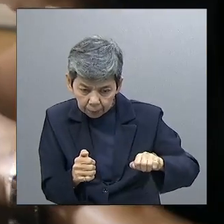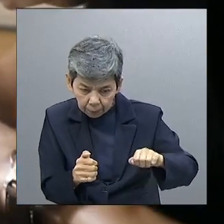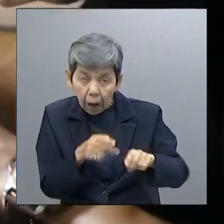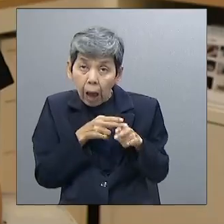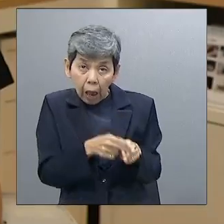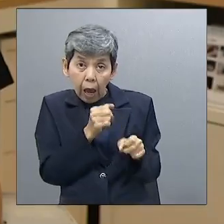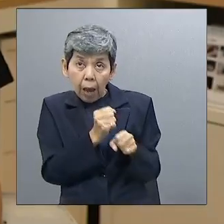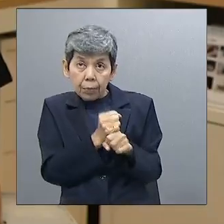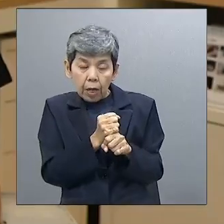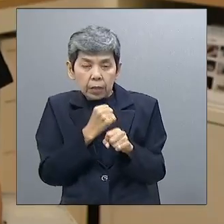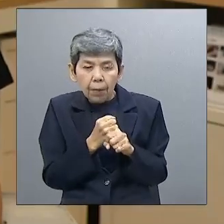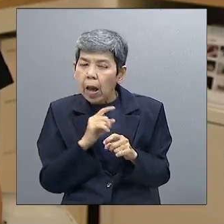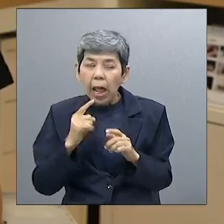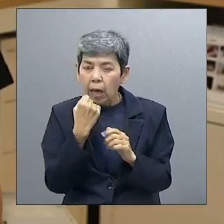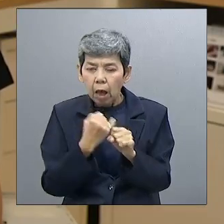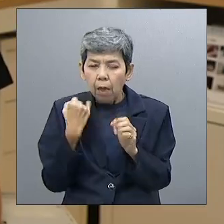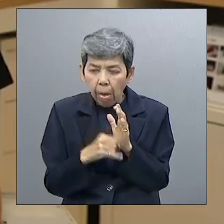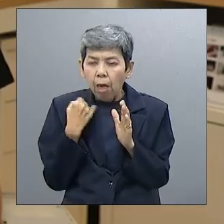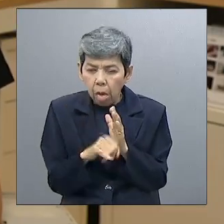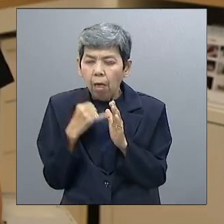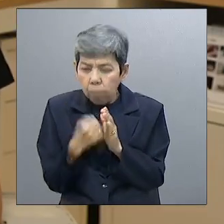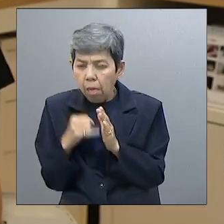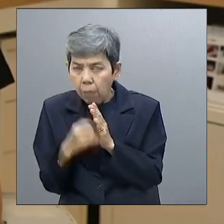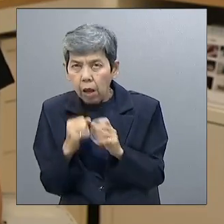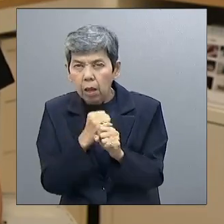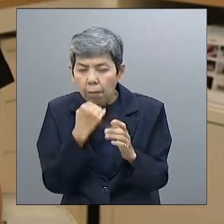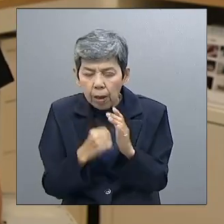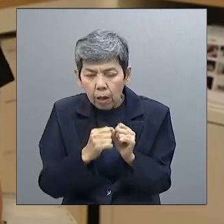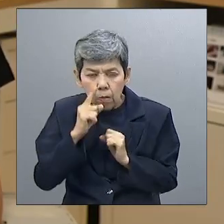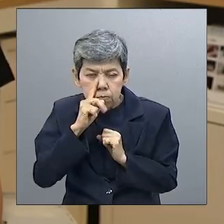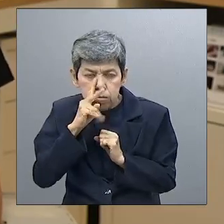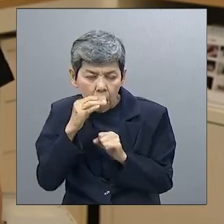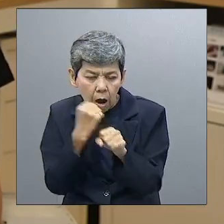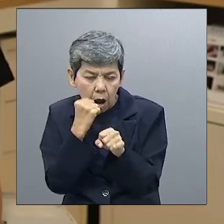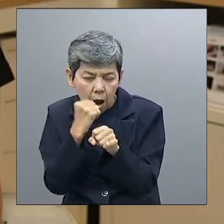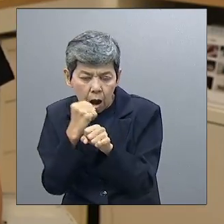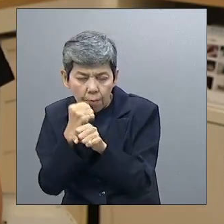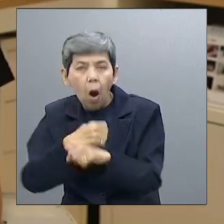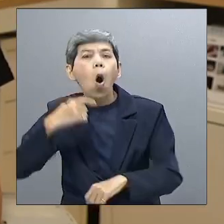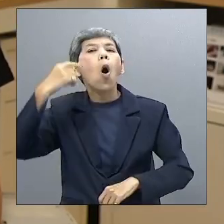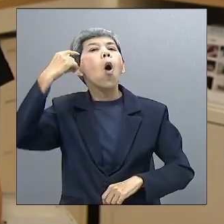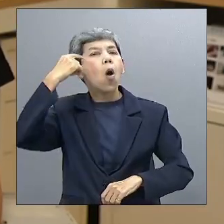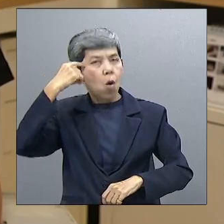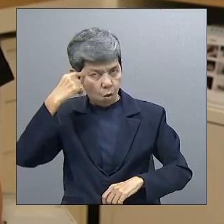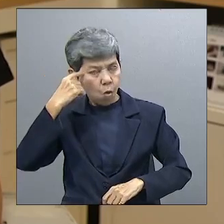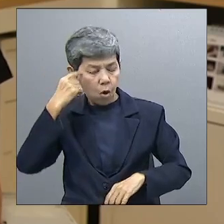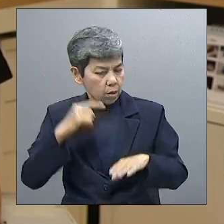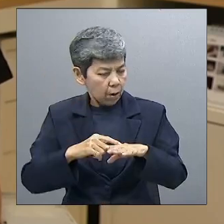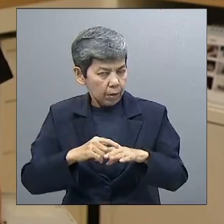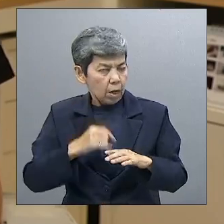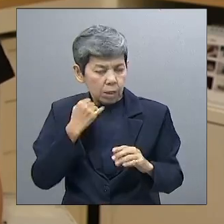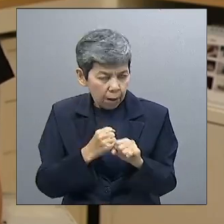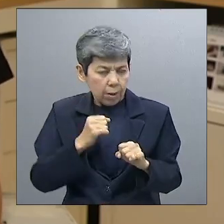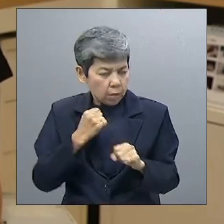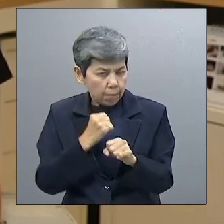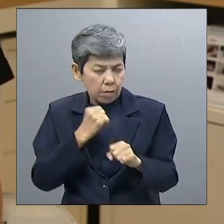องเกิดการผิดพลาดอยู่แล้วคือทำครั้งแรกเนี่ยมันจะส่วนใหญ่จะไม่ได้หรอกมันก็ต้องทำซ้ำเราก็จะรู้ว่าวิธีนี้ไม่ได้ทำครั้งที่2วิธีนี้ไม่